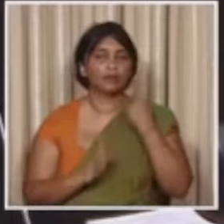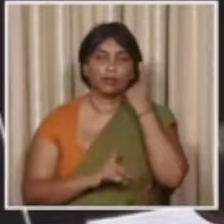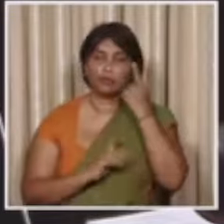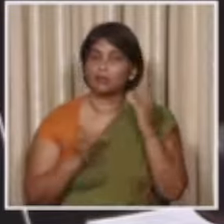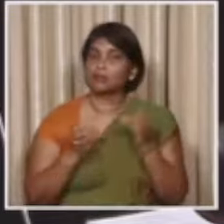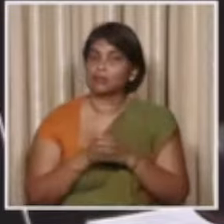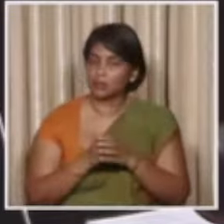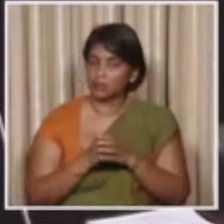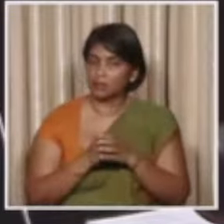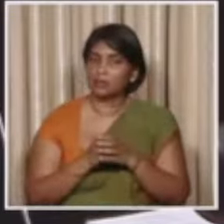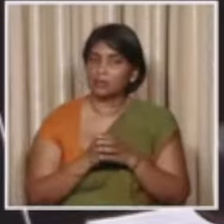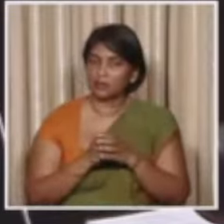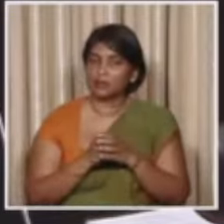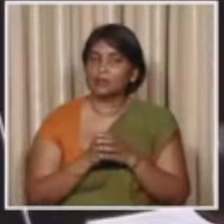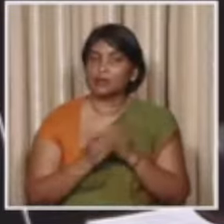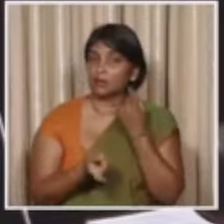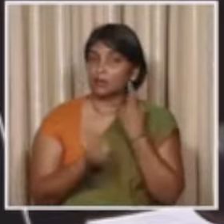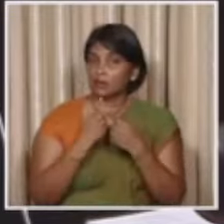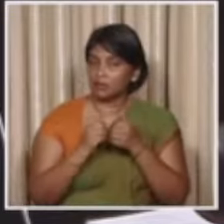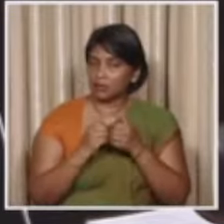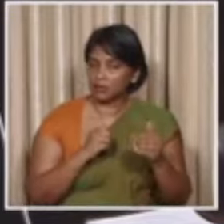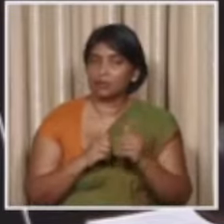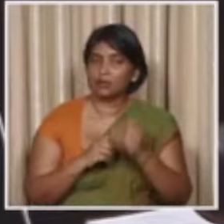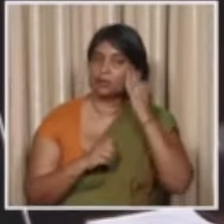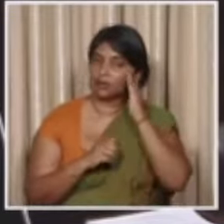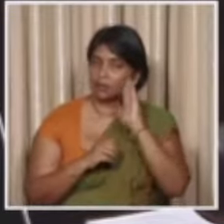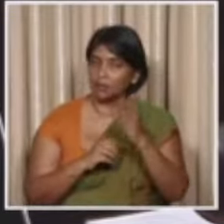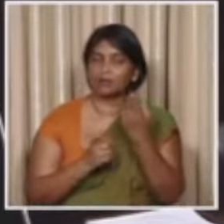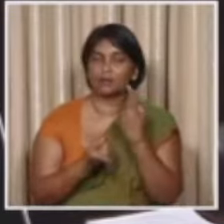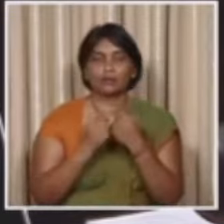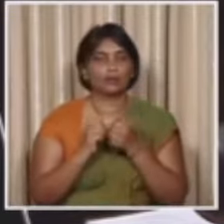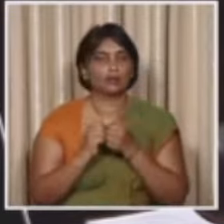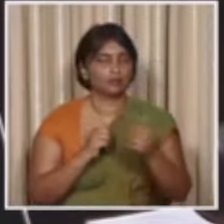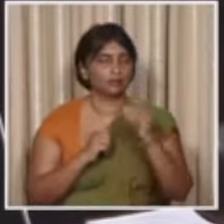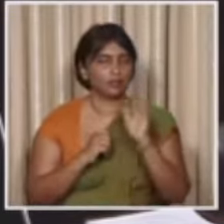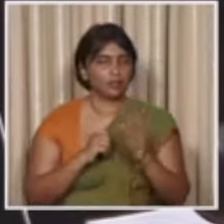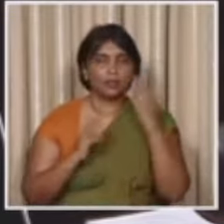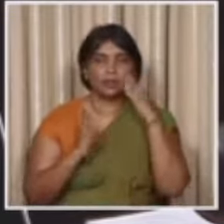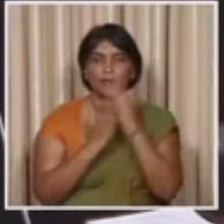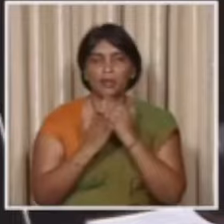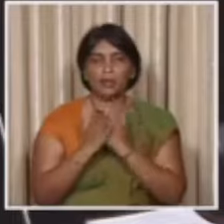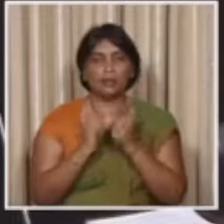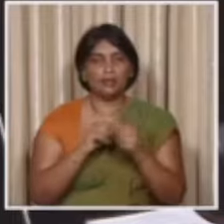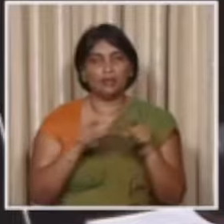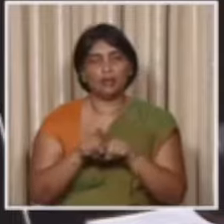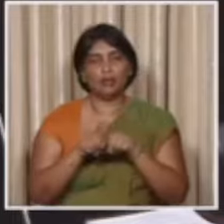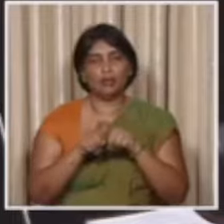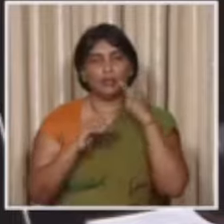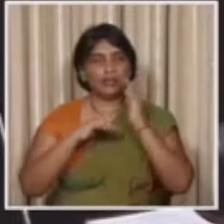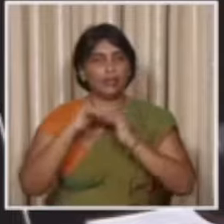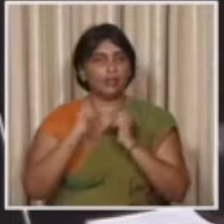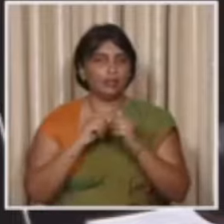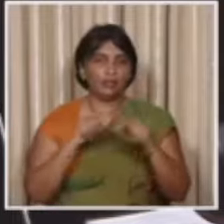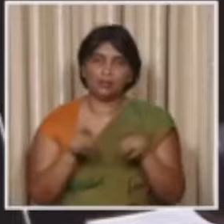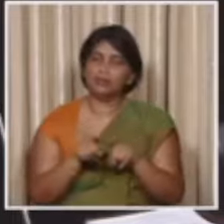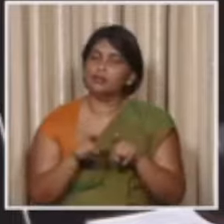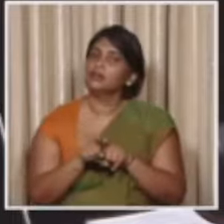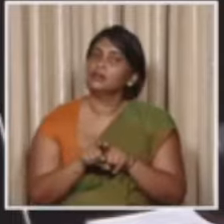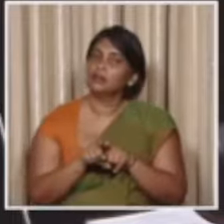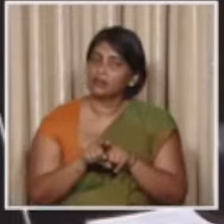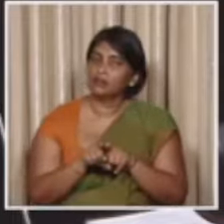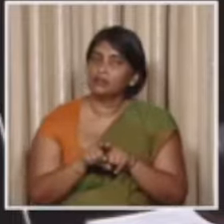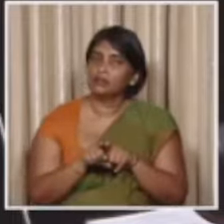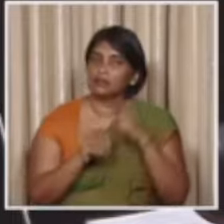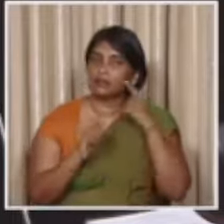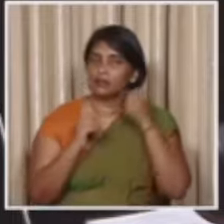බුද්ධ්‍යංශ විමර්ශනාංශ ස්වාධීනකරණය කළ යුතුයි. පොලිසිය පොලිස් ඇමතිගේ හෝ